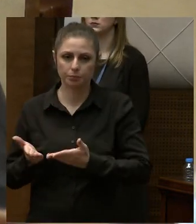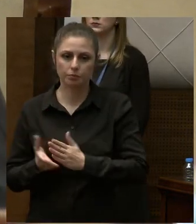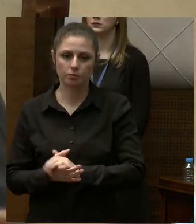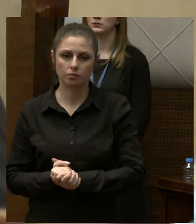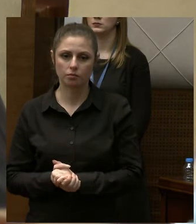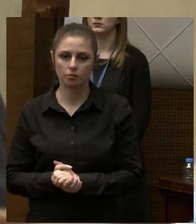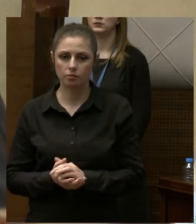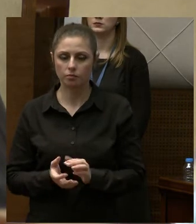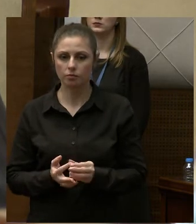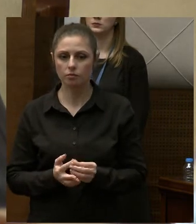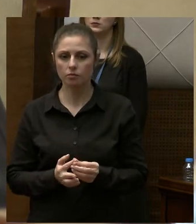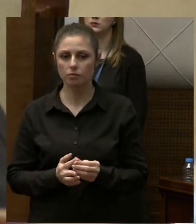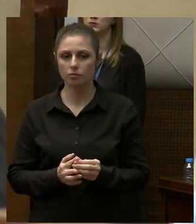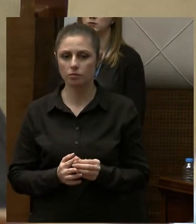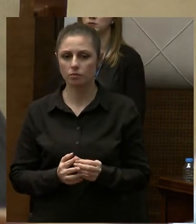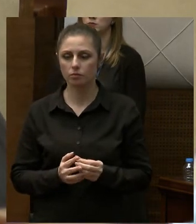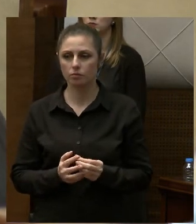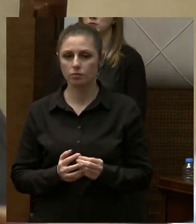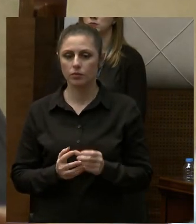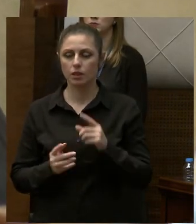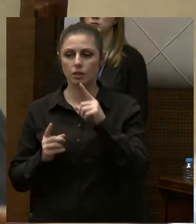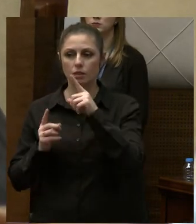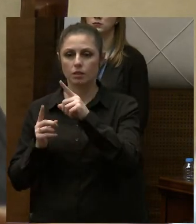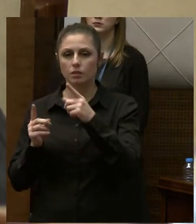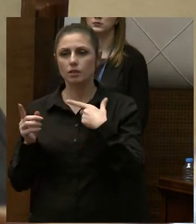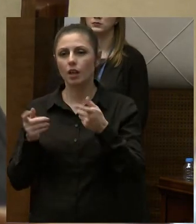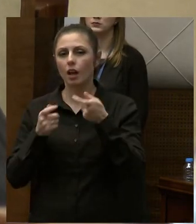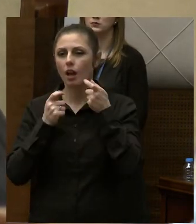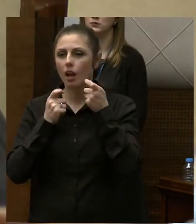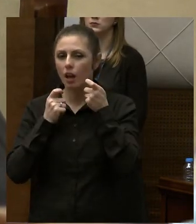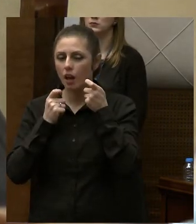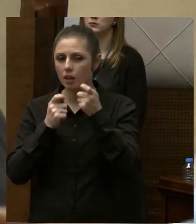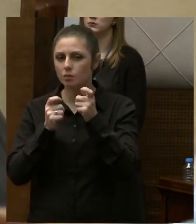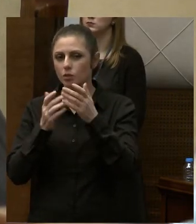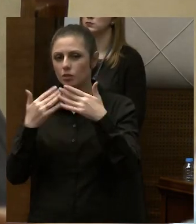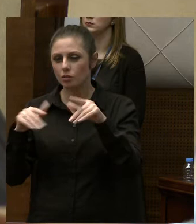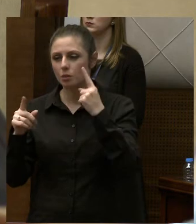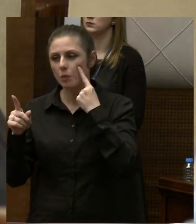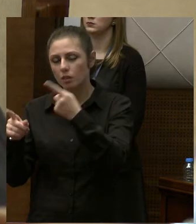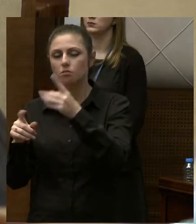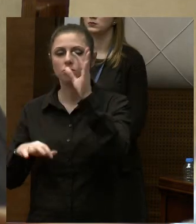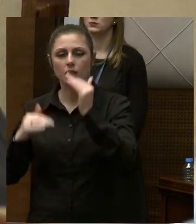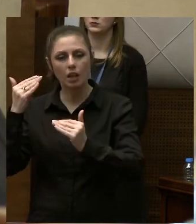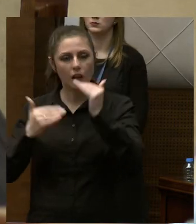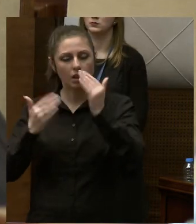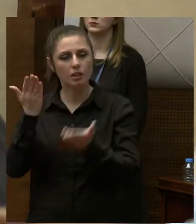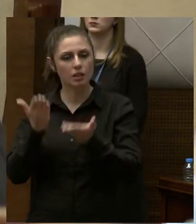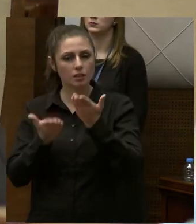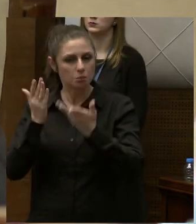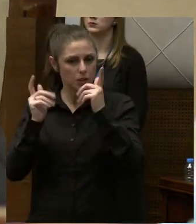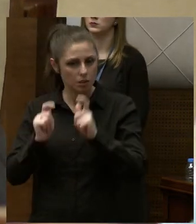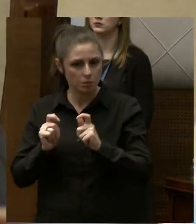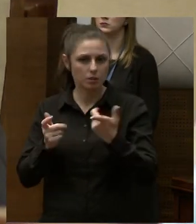Bununla ilgili eğer uygun görürse grup başkan vekili arkadaşımız da bunu eğitim komisyonuna havale etsek arkadaşlarımız bir değerlendirsinler. Yani eğitime de